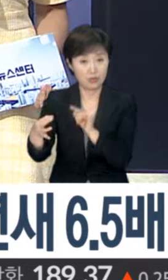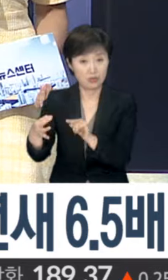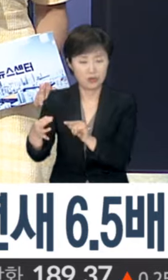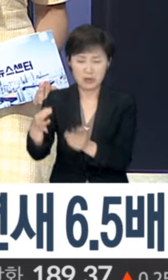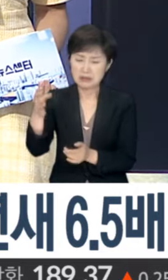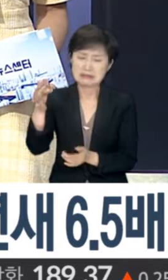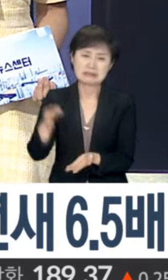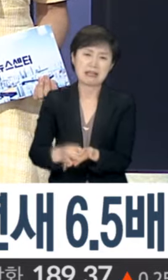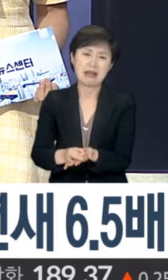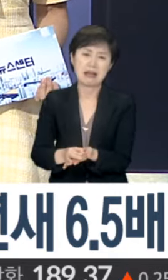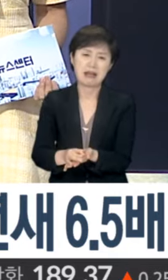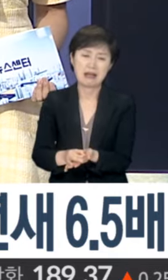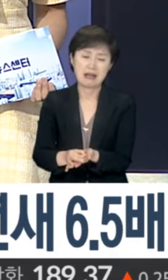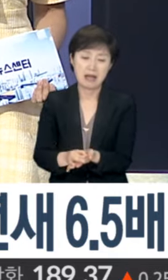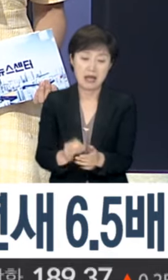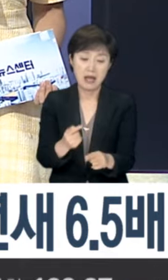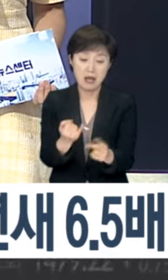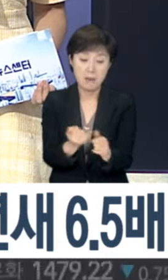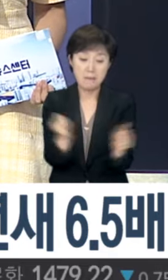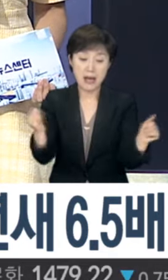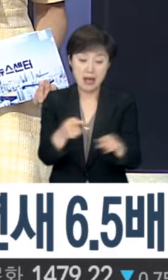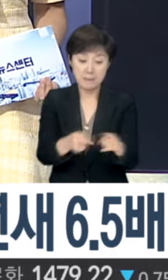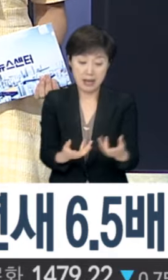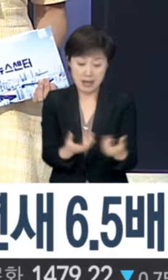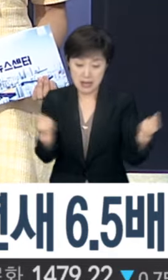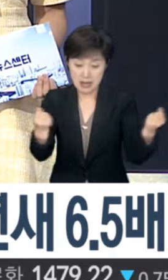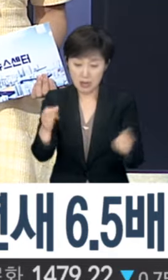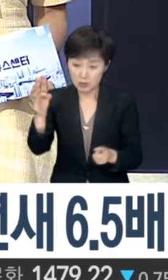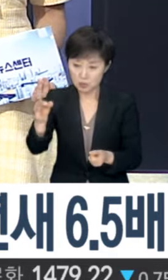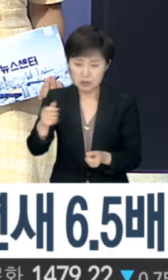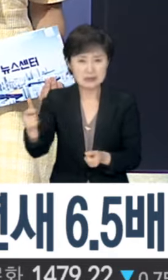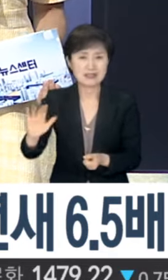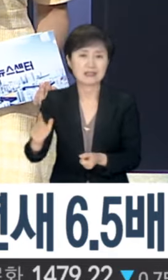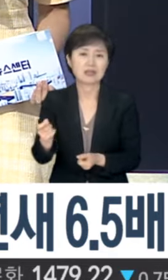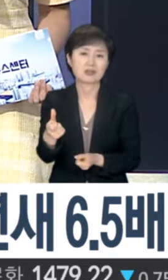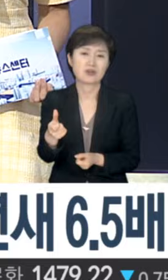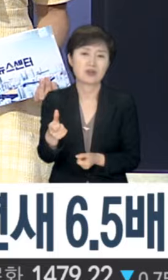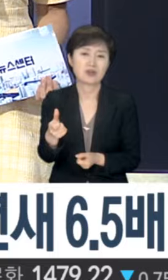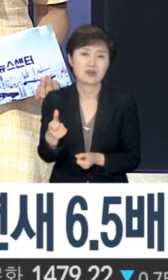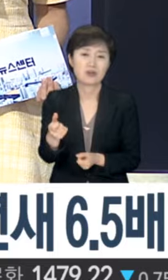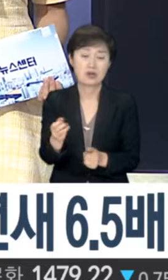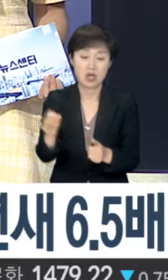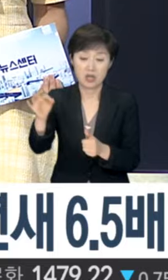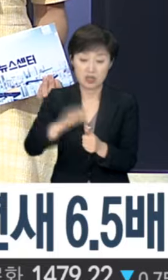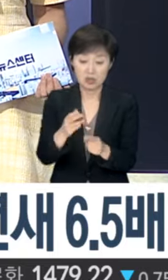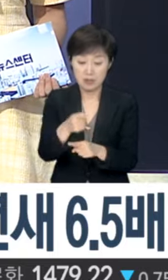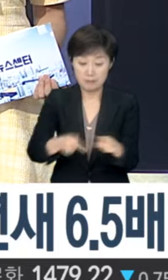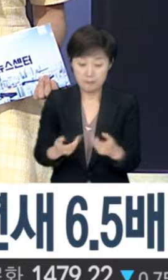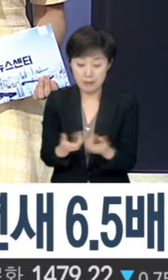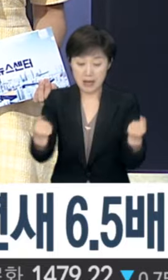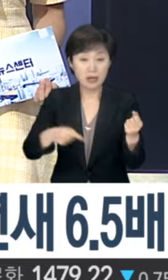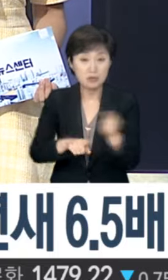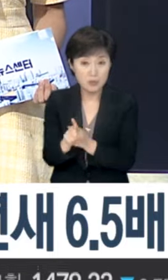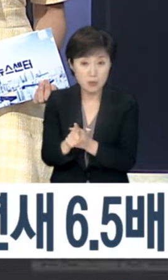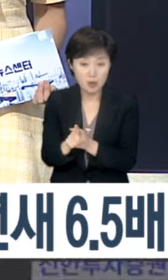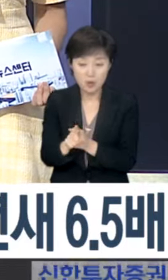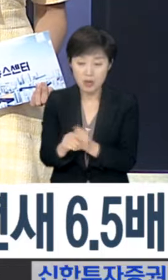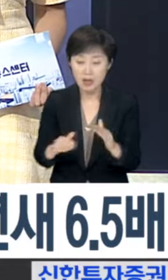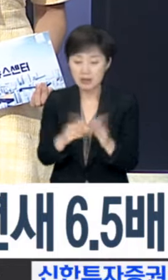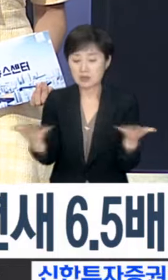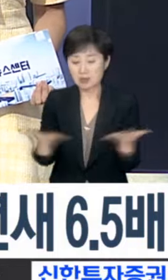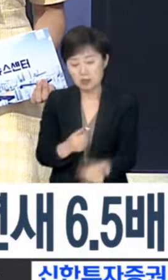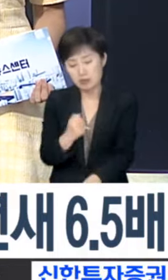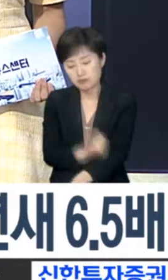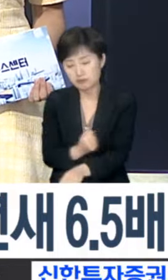7,482원에 불과하는 등 분할연금 액수는 크지 않았습니다. 분할연금은 가사노동에 종사하느라